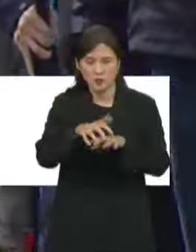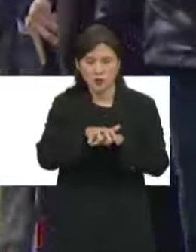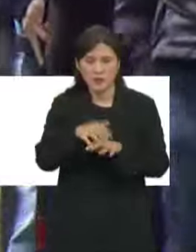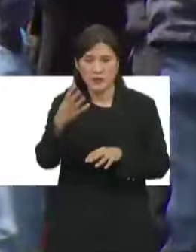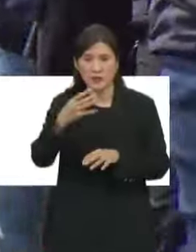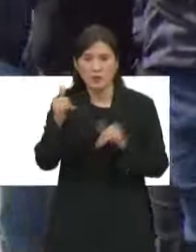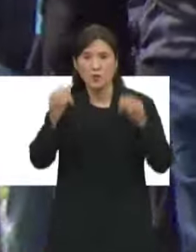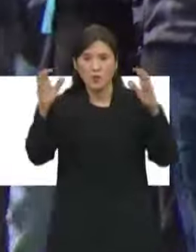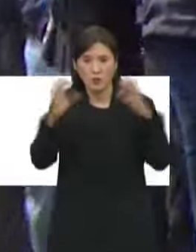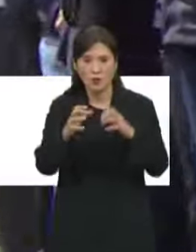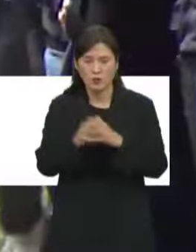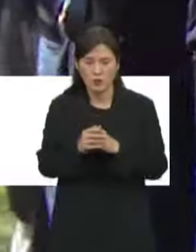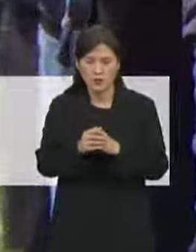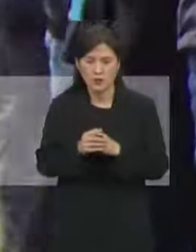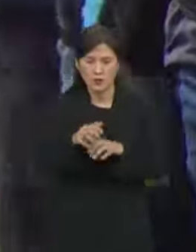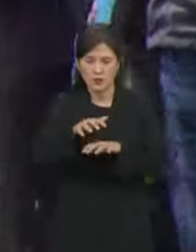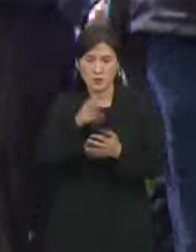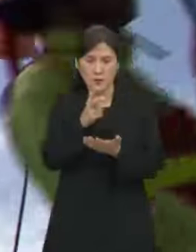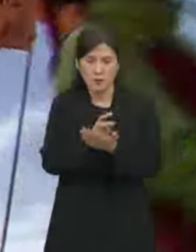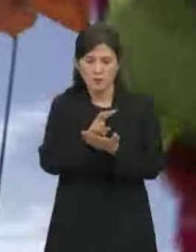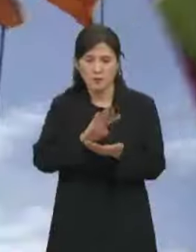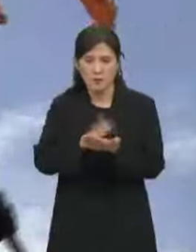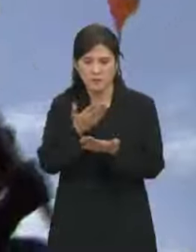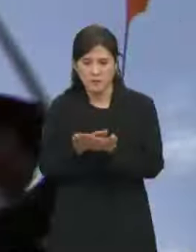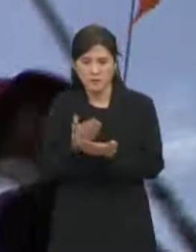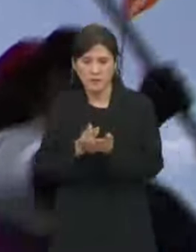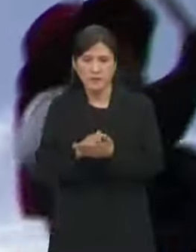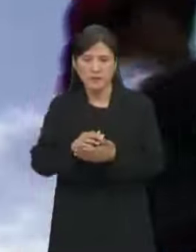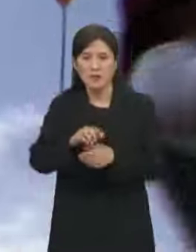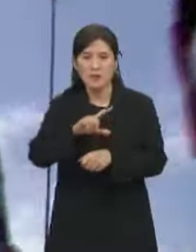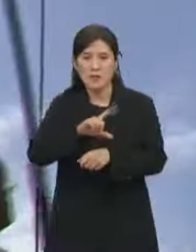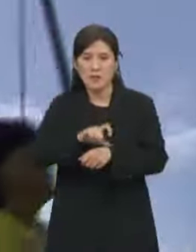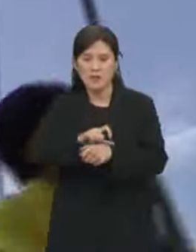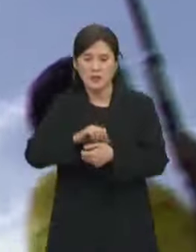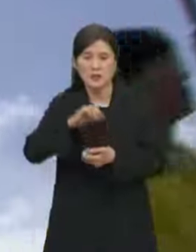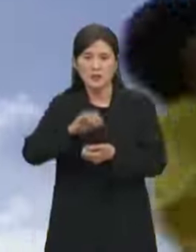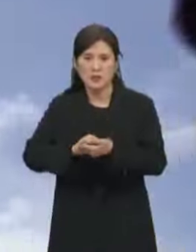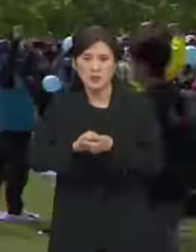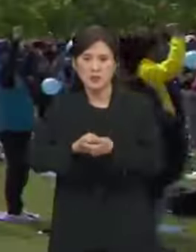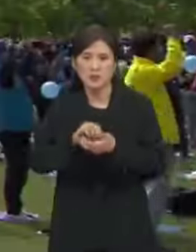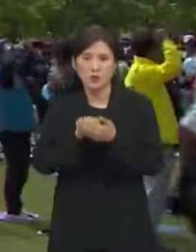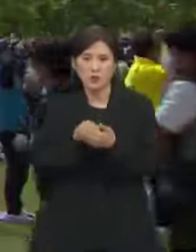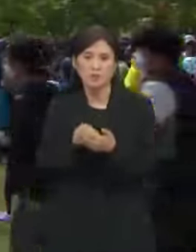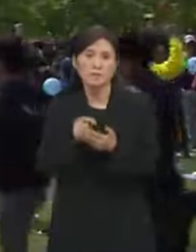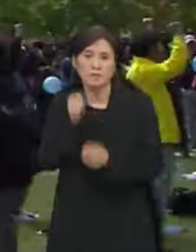4,000여 명이 모여 노동조합법 개정과 노동시간 상한제 도입을 주장했습니다.